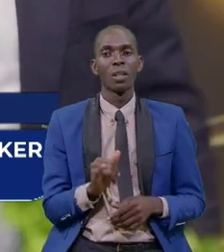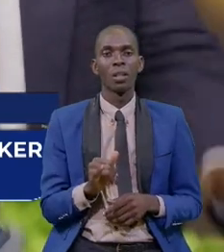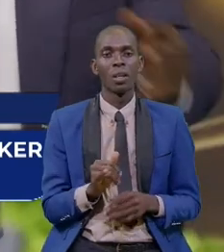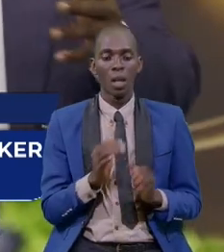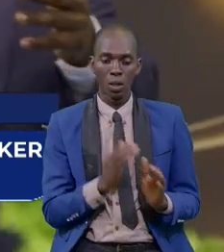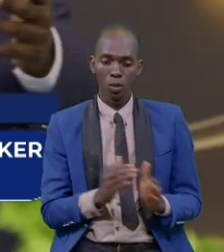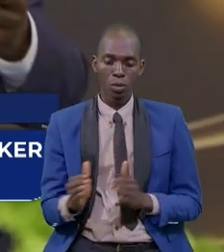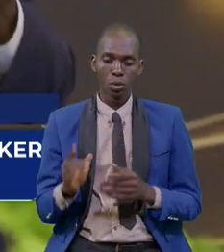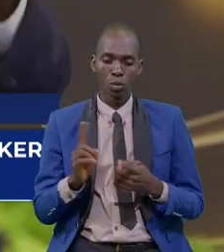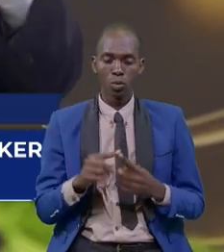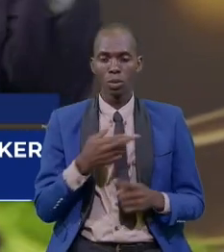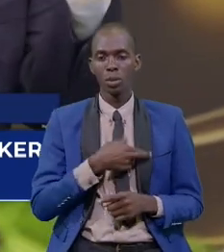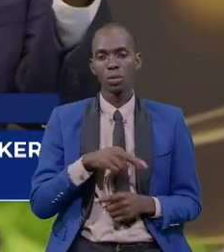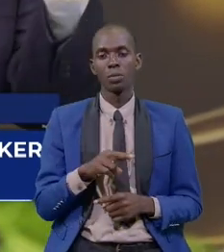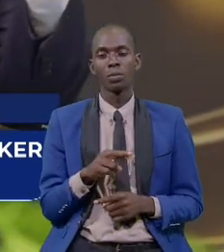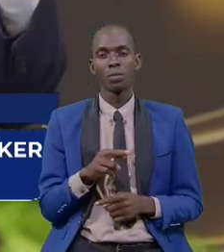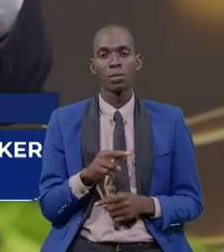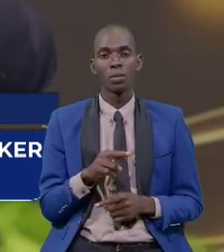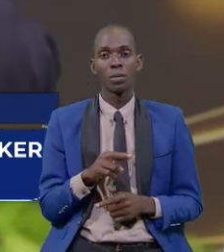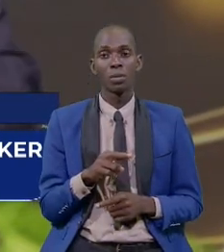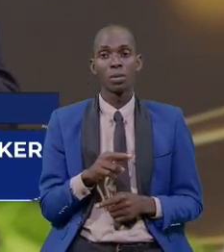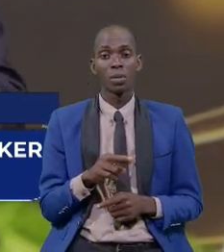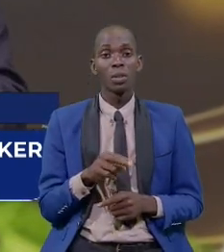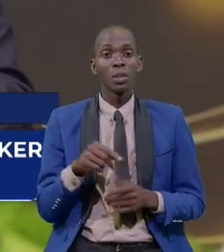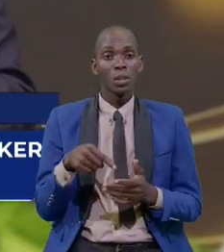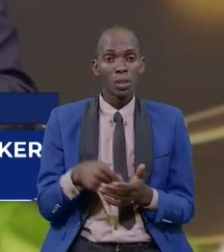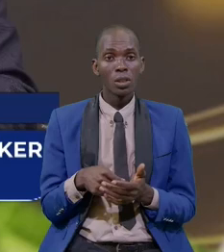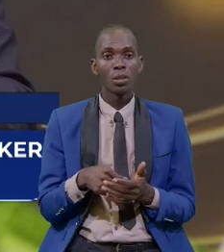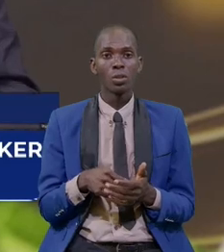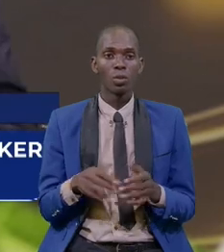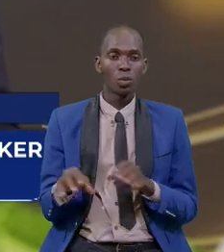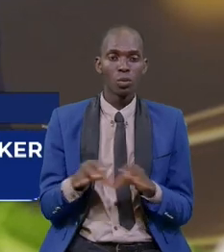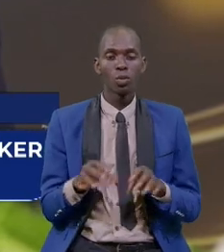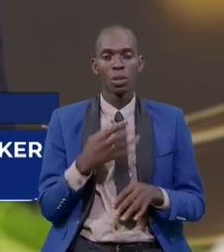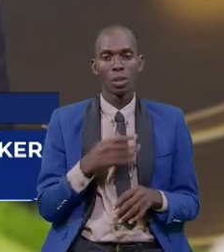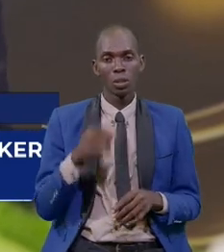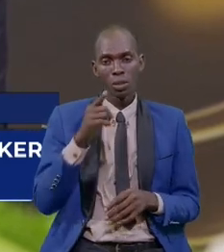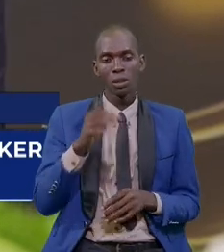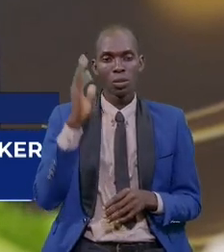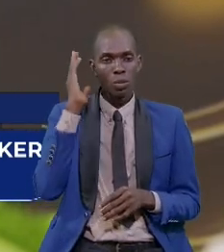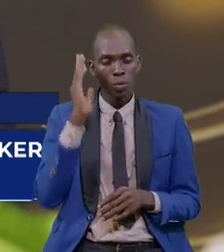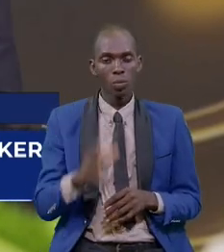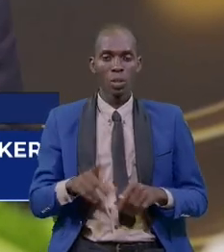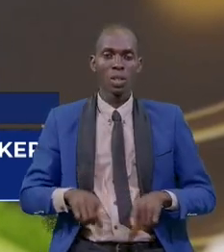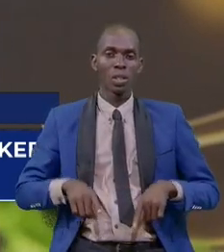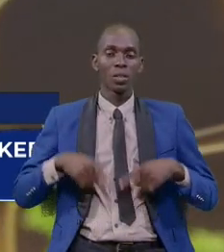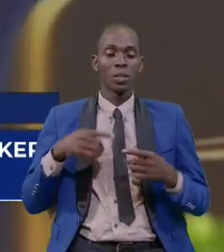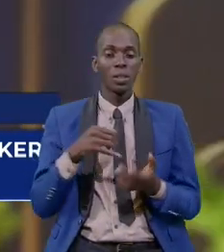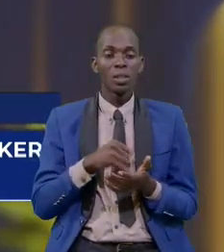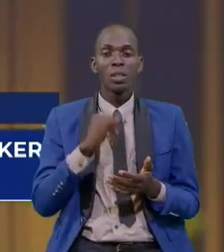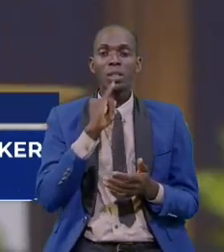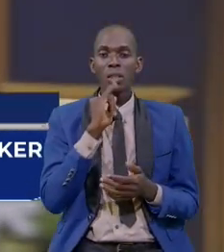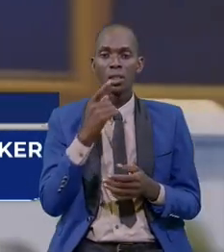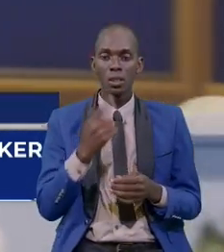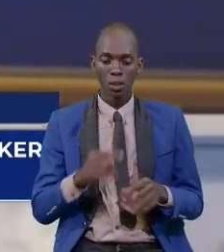Selon la religion, tu as bien répondu. Maintenant, lui dit Jésus, fais cela et tu vivras. C'est le fait,